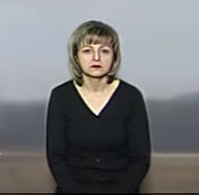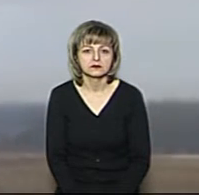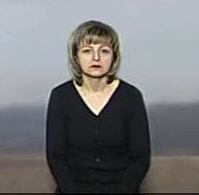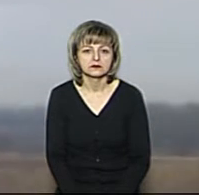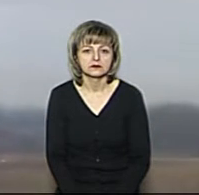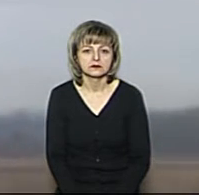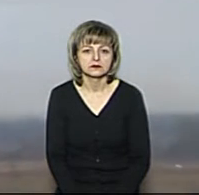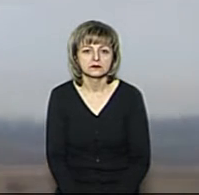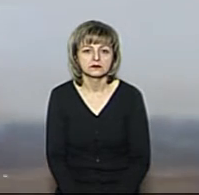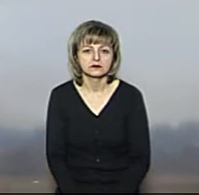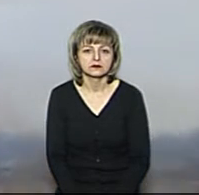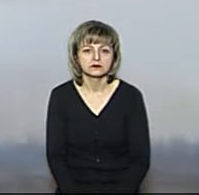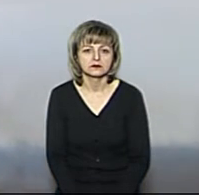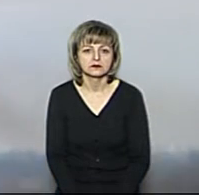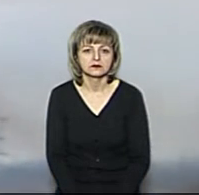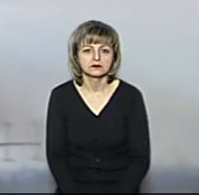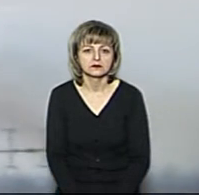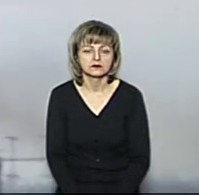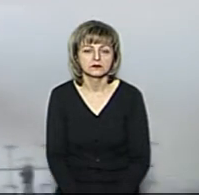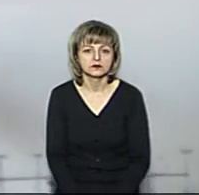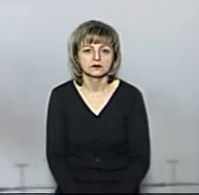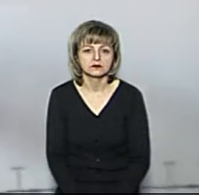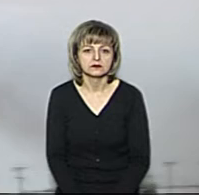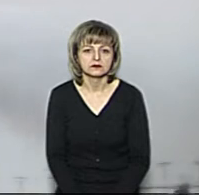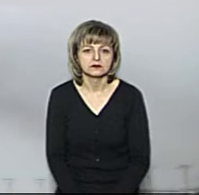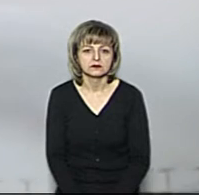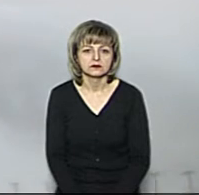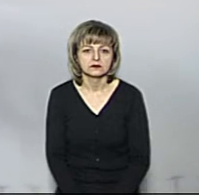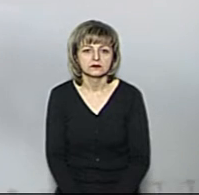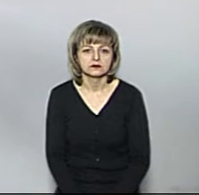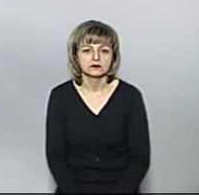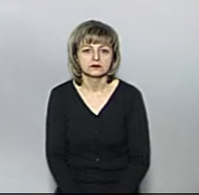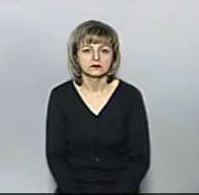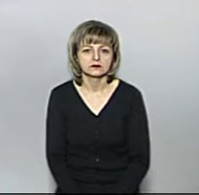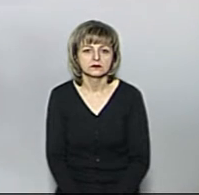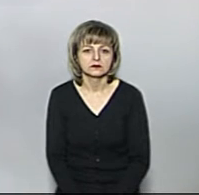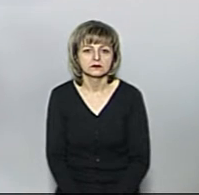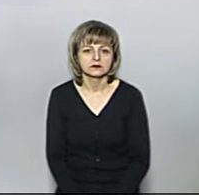Оксана Євпак, Валерій Фетисов. Новини на Суспільному. Волинь.